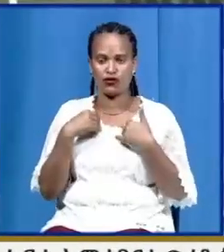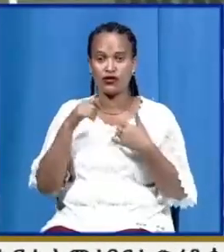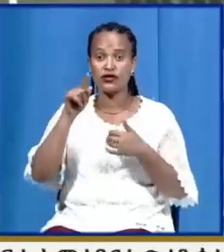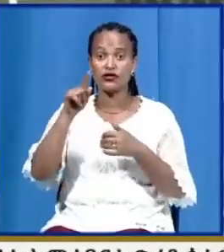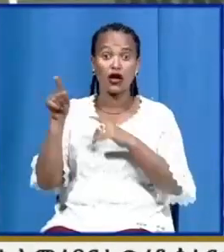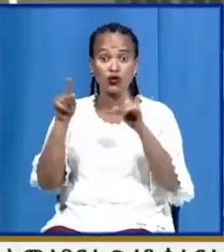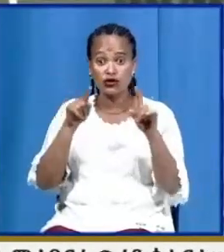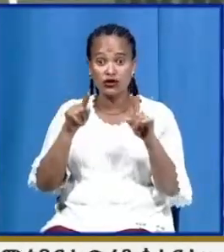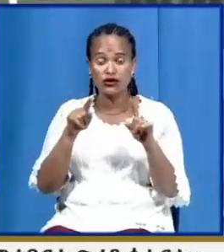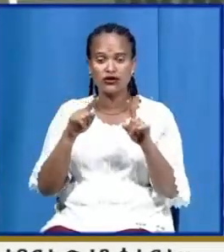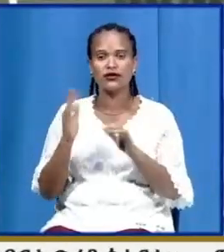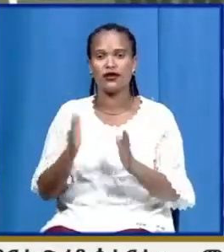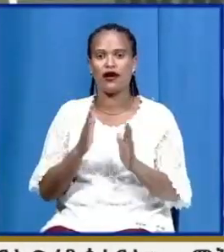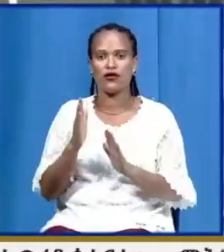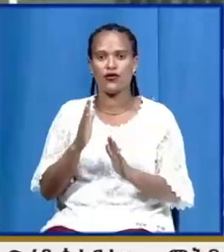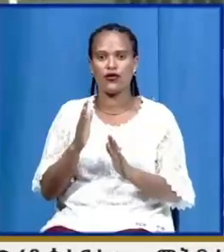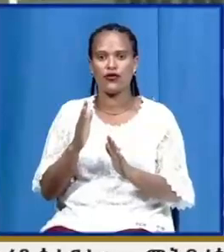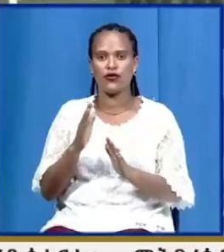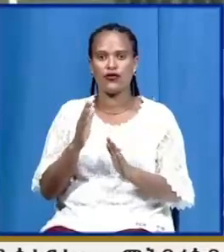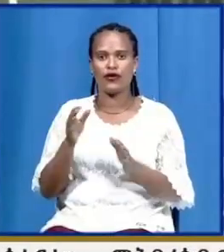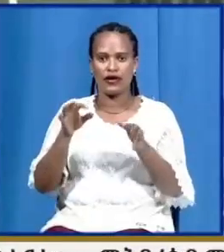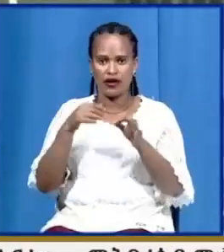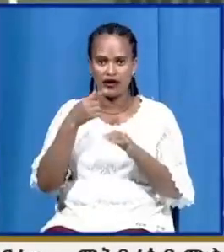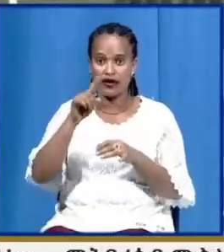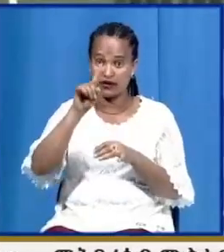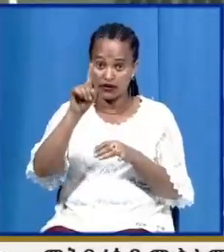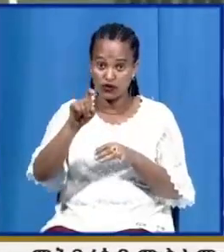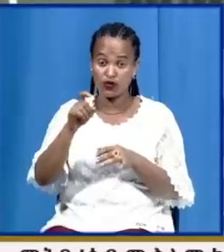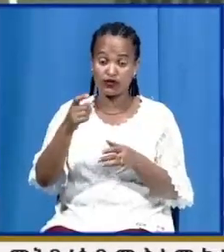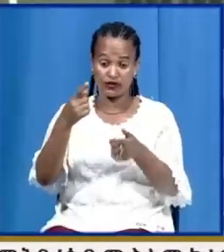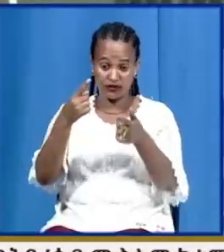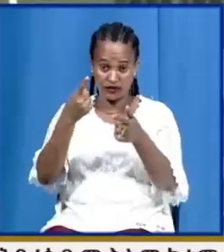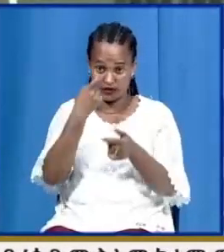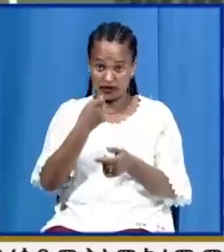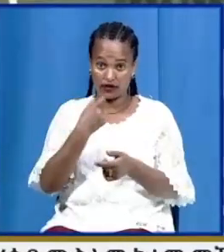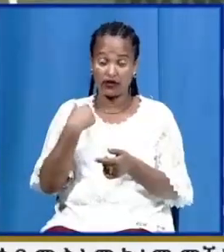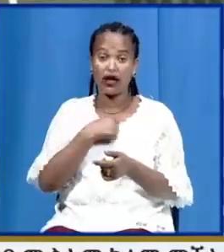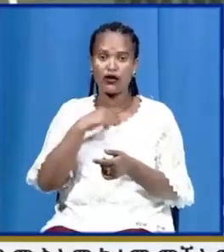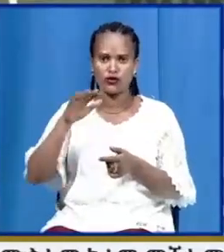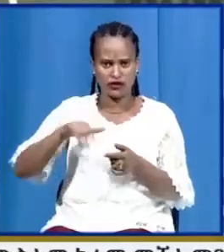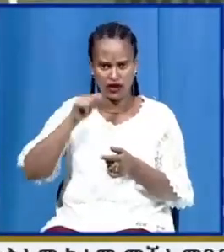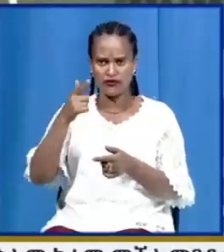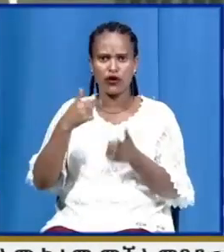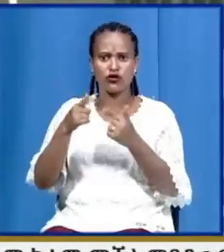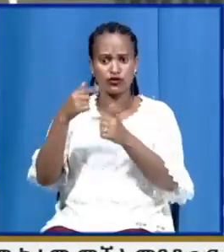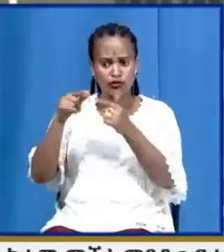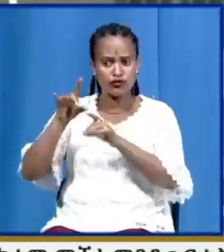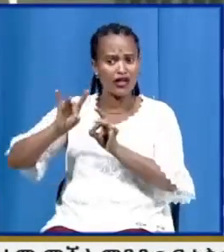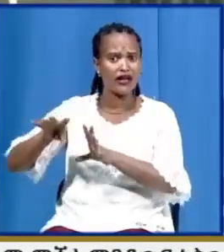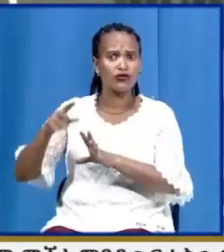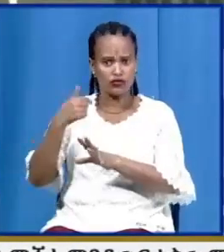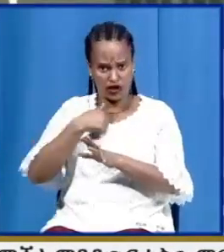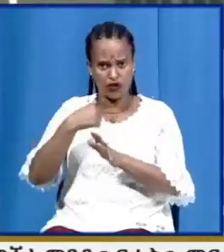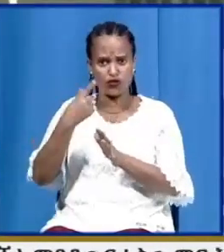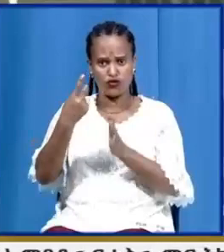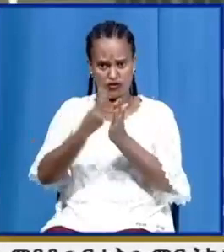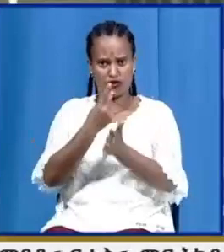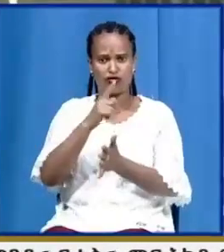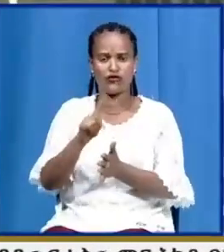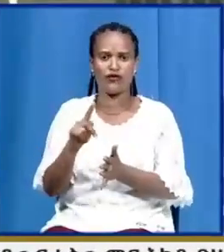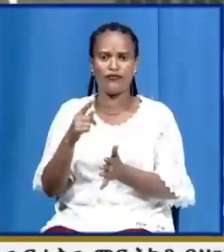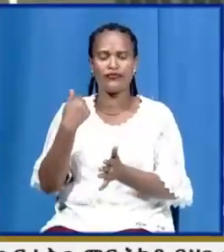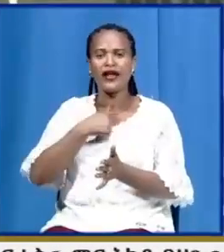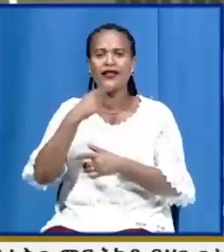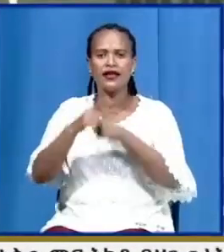እውን ተደሊ ኢኻ ተባሂለ ሕቶን ተቐሪብኒ ምክንያቱ ንዓይ እውን ዝገድፍ ይኹን እዩ እቶም ዝመፁ ዘለዎኩም ሳይ ናተይ ዕድመም ኮ